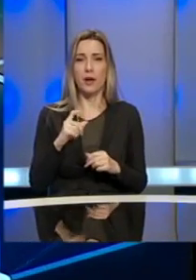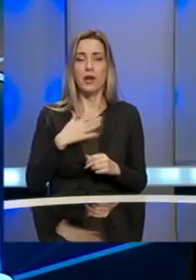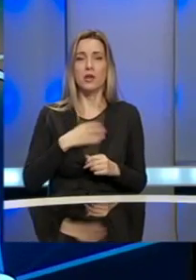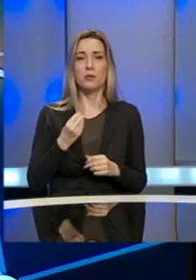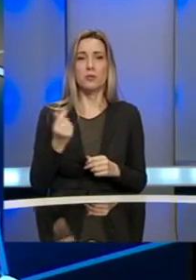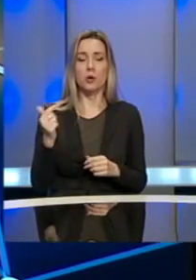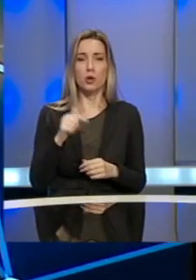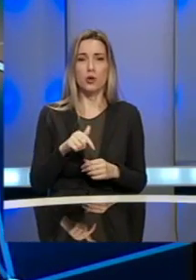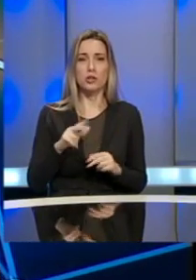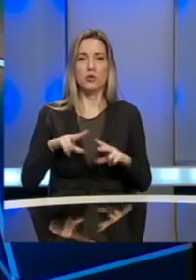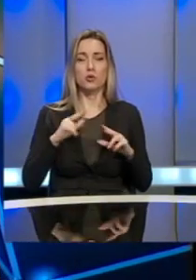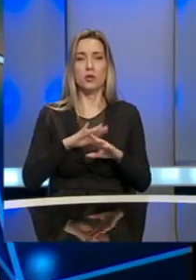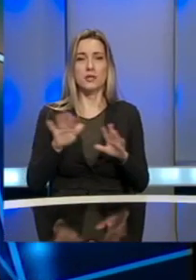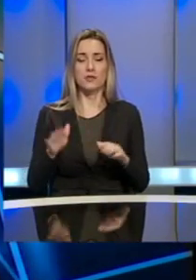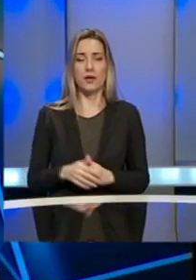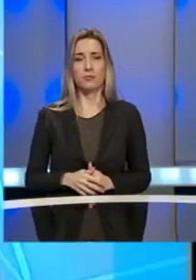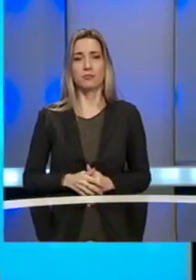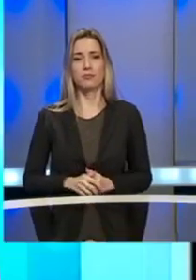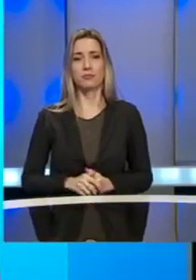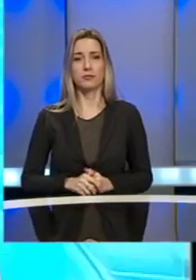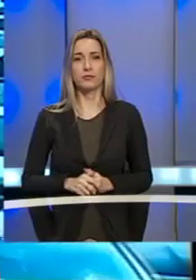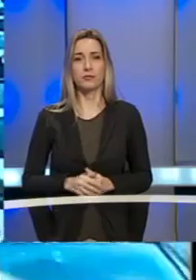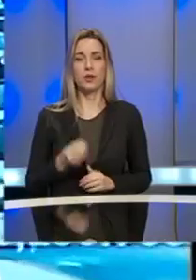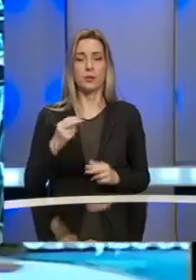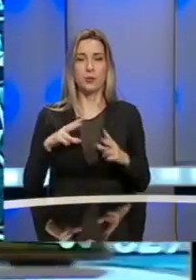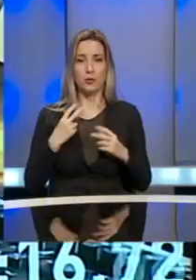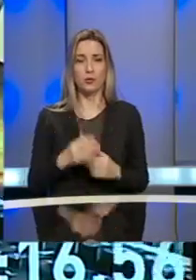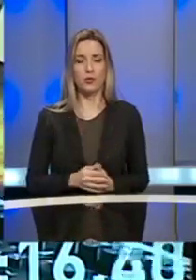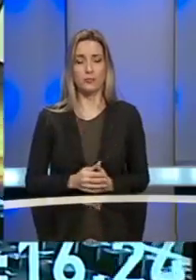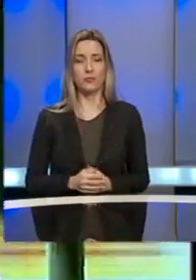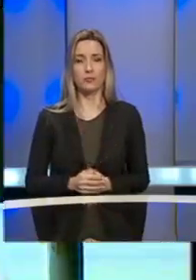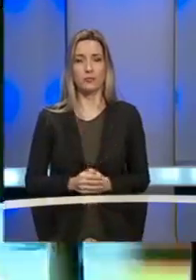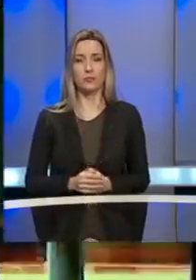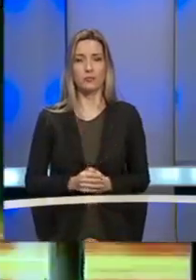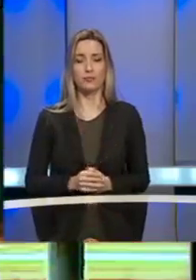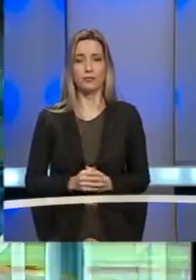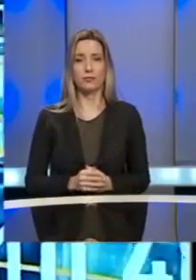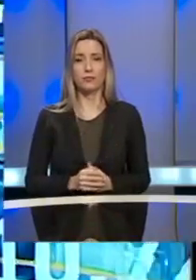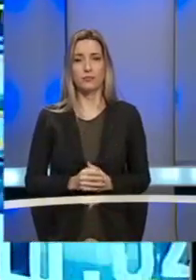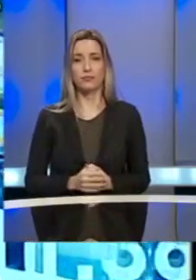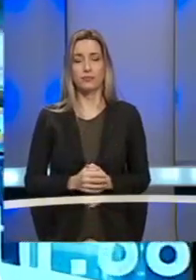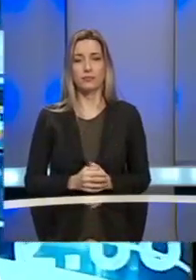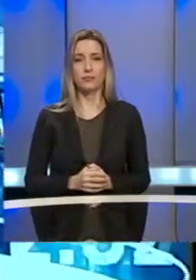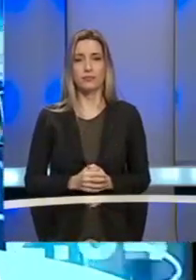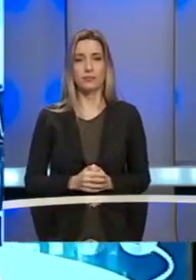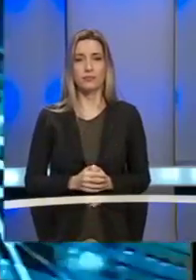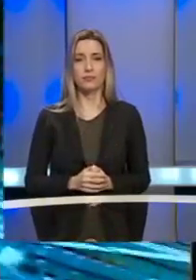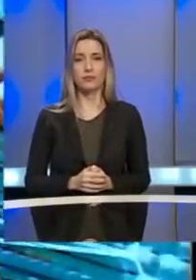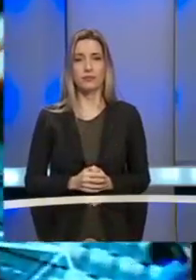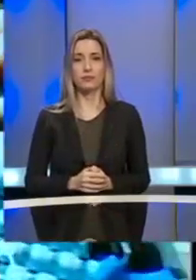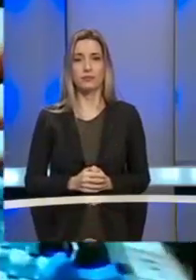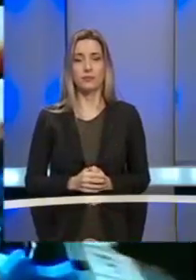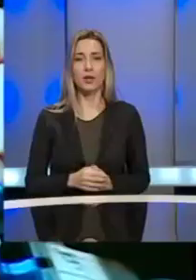vam dobrodošlicu i jutro za sve. Dobro jutro. Vaši slušalci. Gospodin Čampara